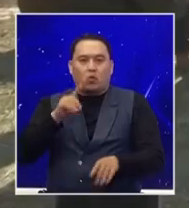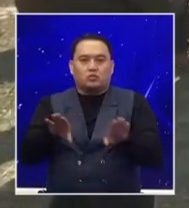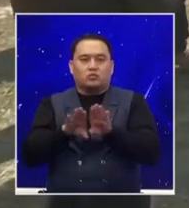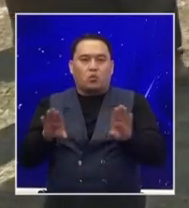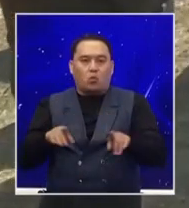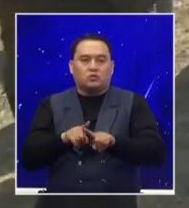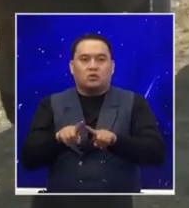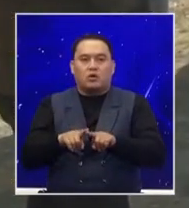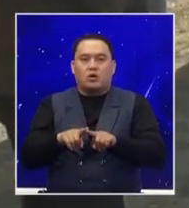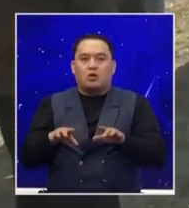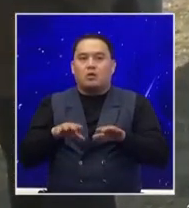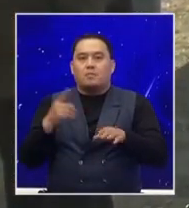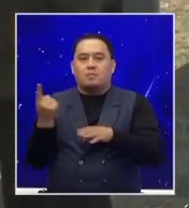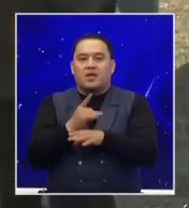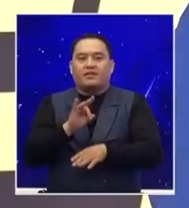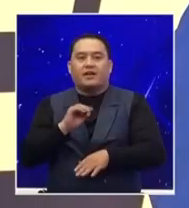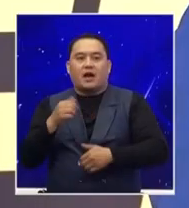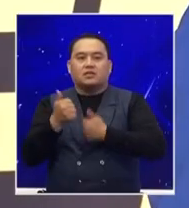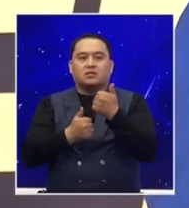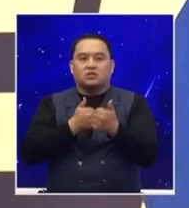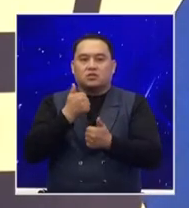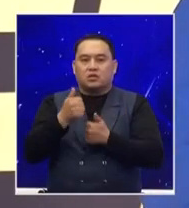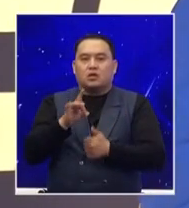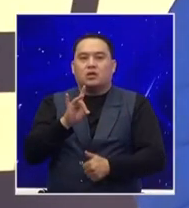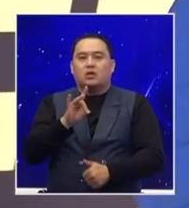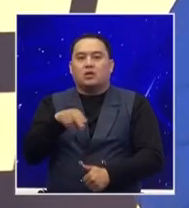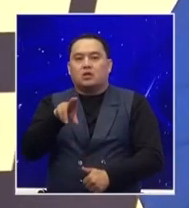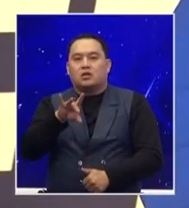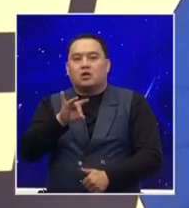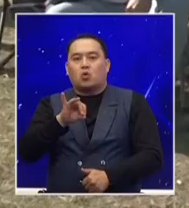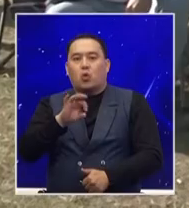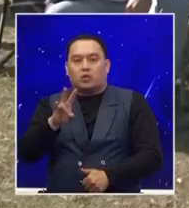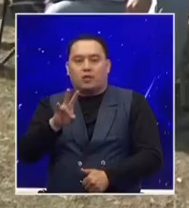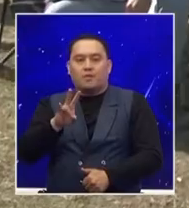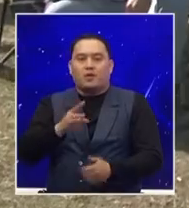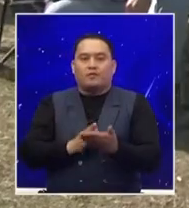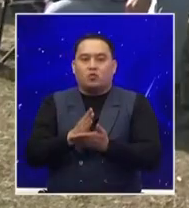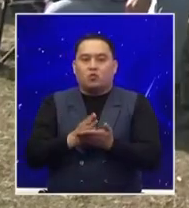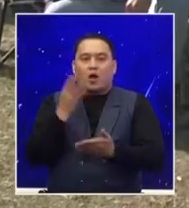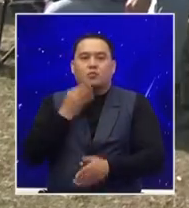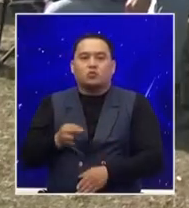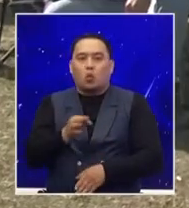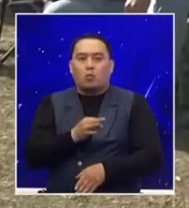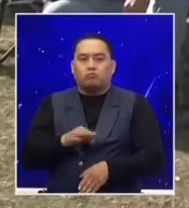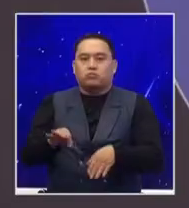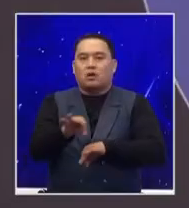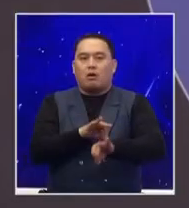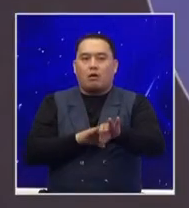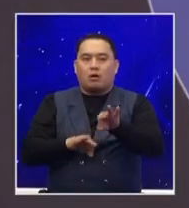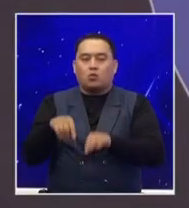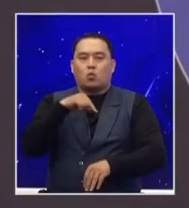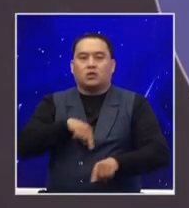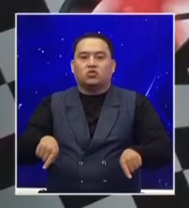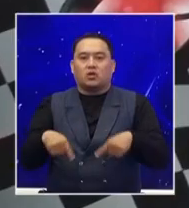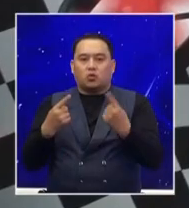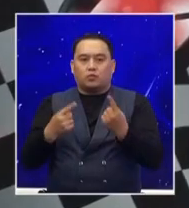– здесь состоялись первые республиканские соревнования по дрон-рейсингу, организованные внутренней политикой Алматинской области и проектным офисом Рухани